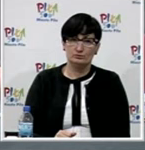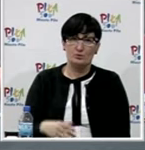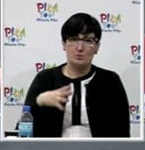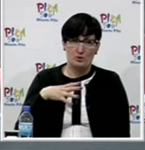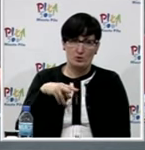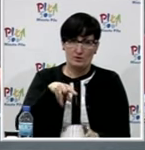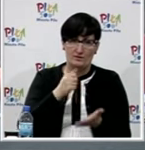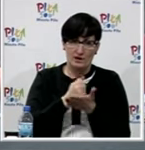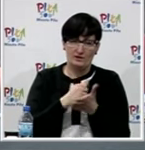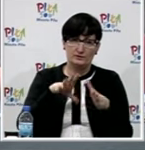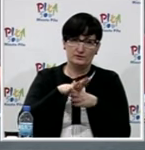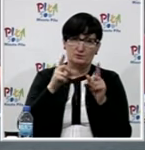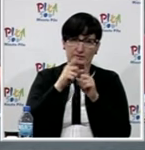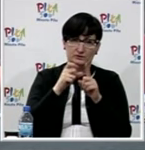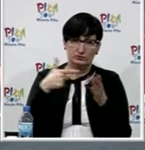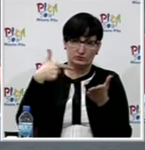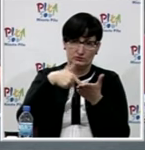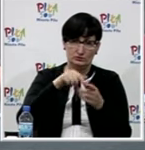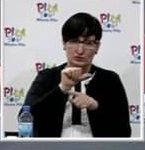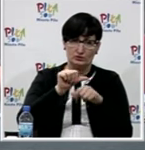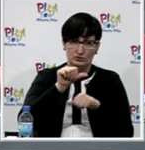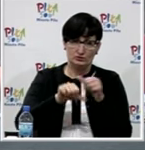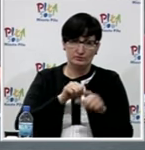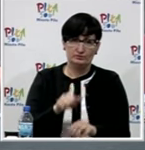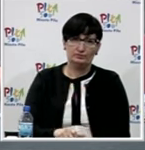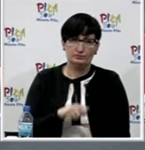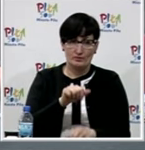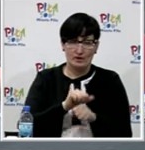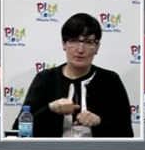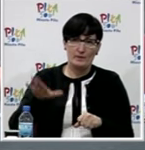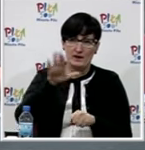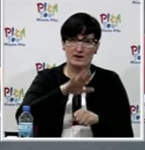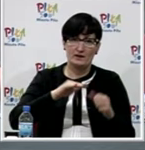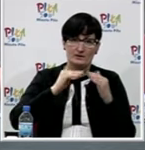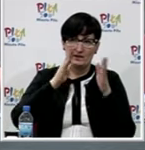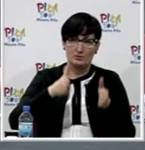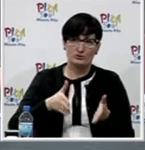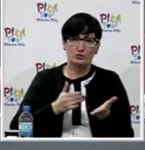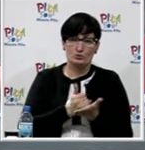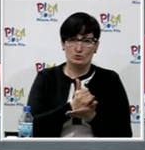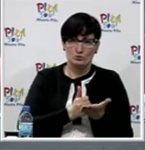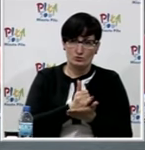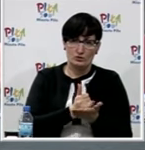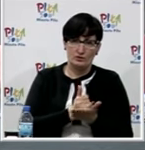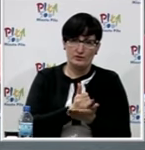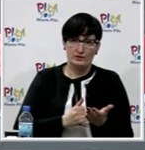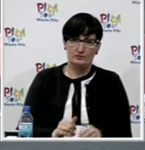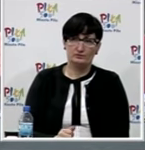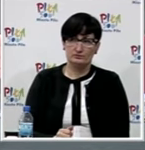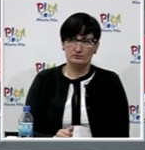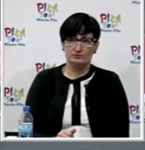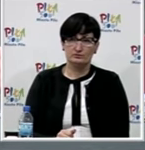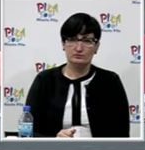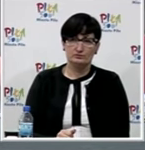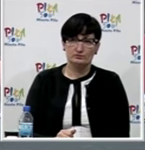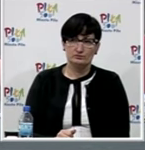październiku 2011 roku i funkcja to tereny zabudowy usługowej. W tym przypadku przetarg oczywiście